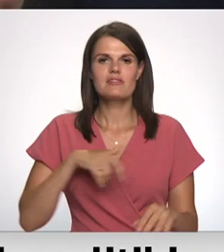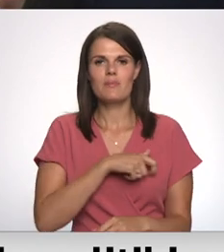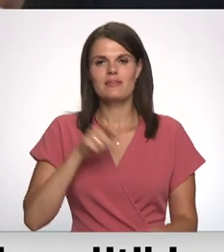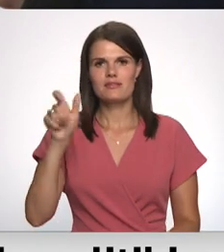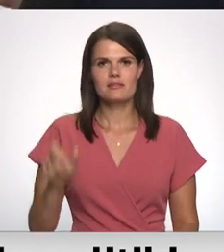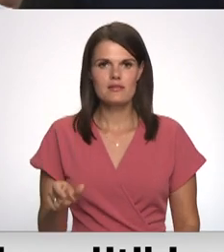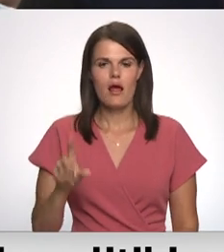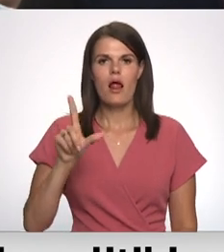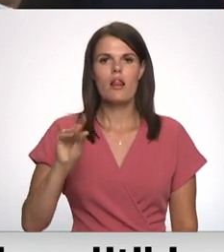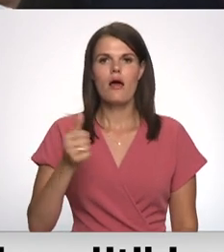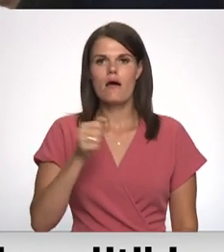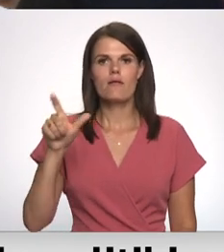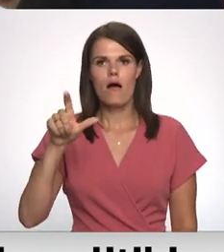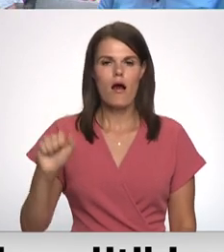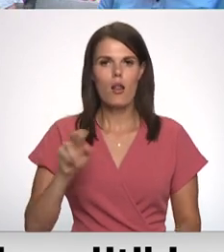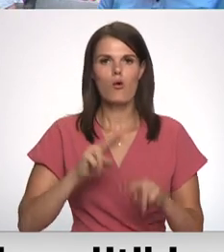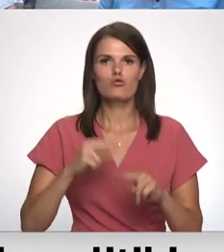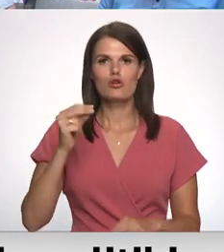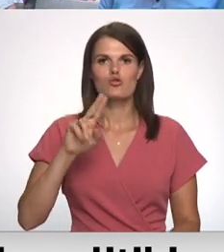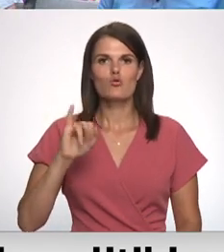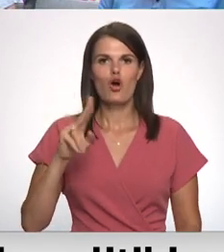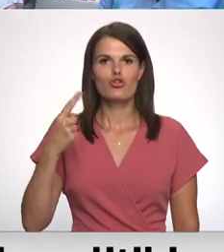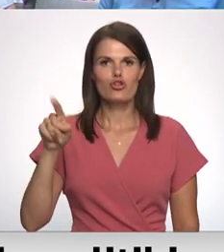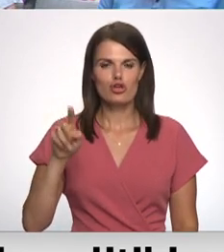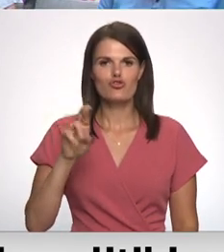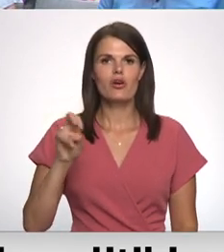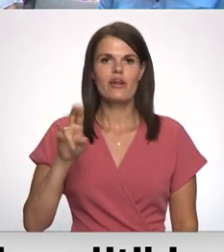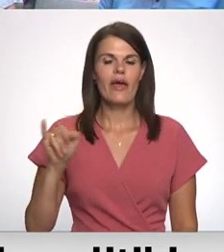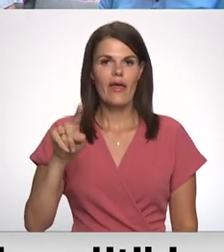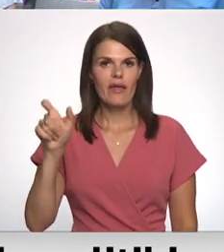Bētnere Legāla un Rēnis Notiņš. Madara Līcīte, Ivans Milovs, Latvijas televīzija.